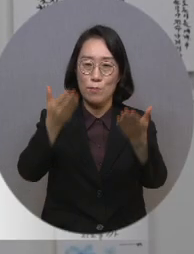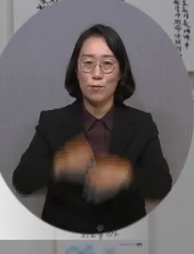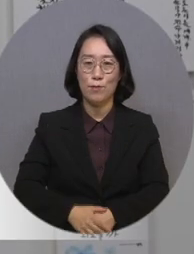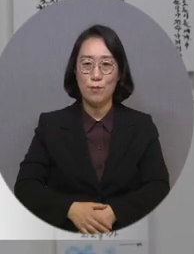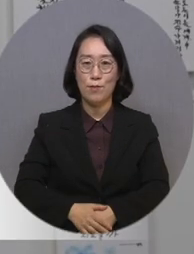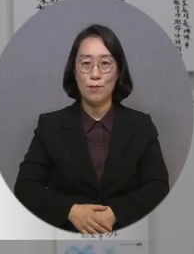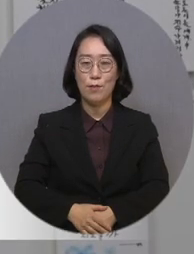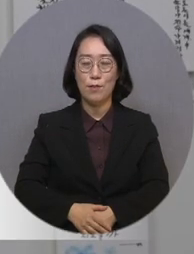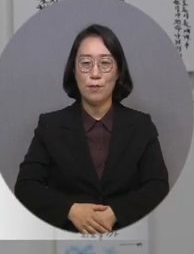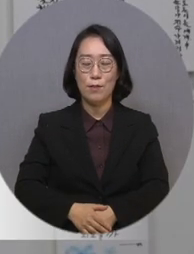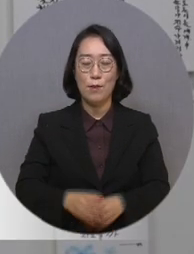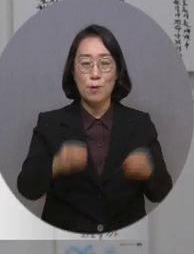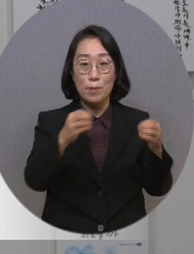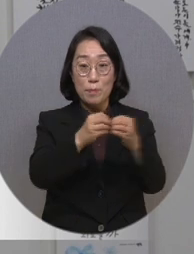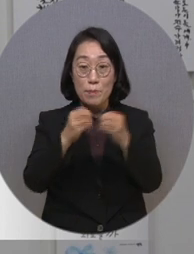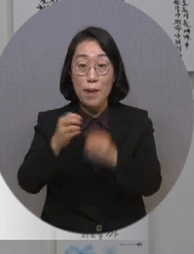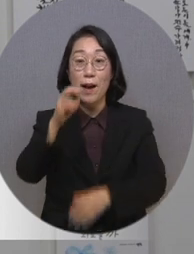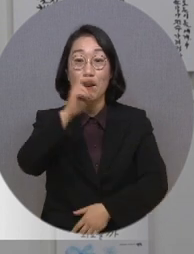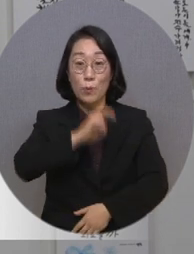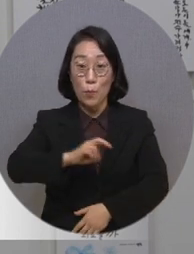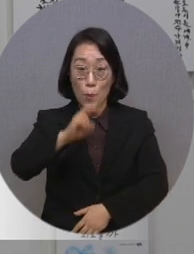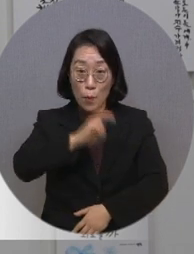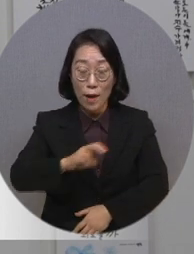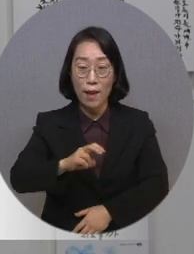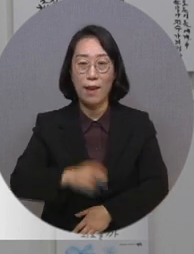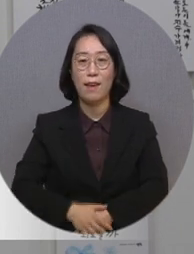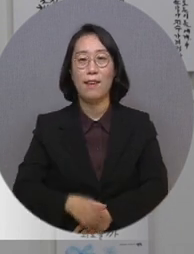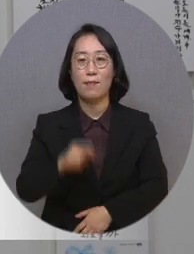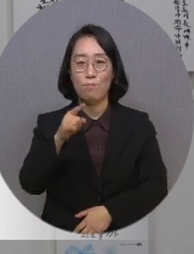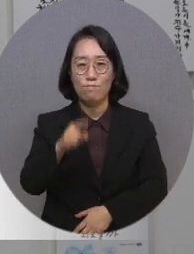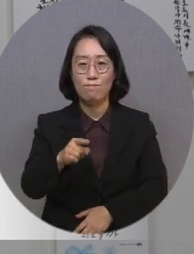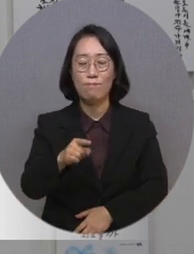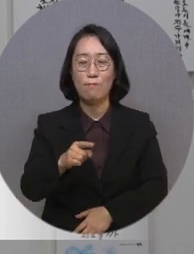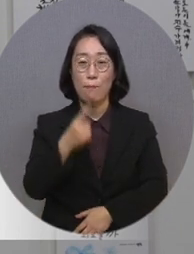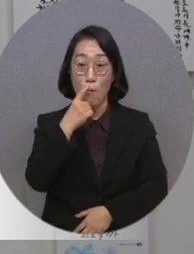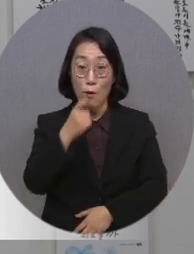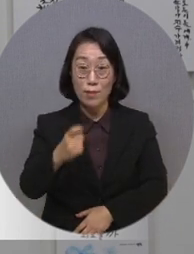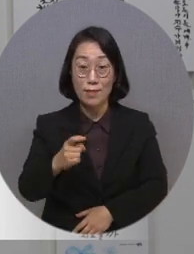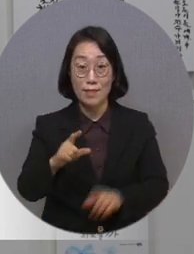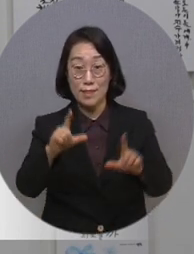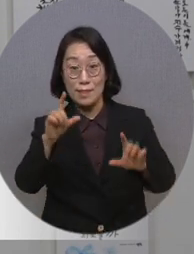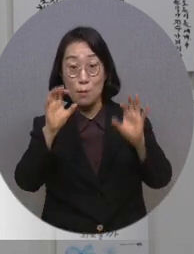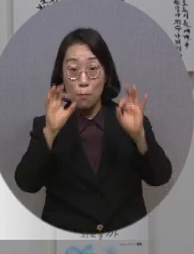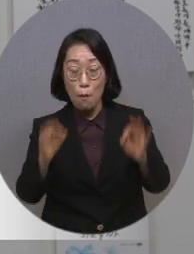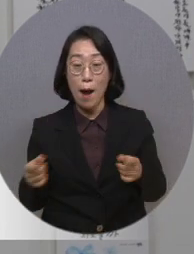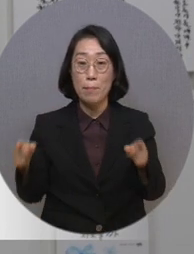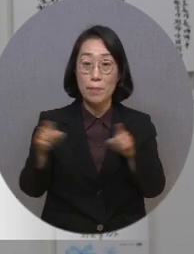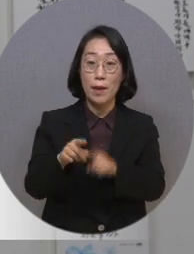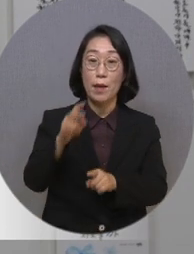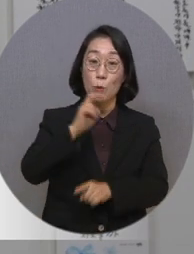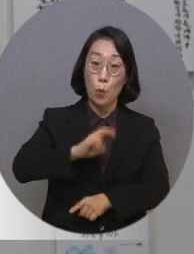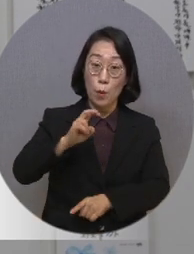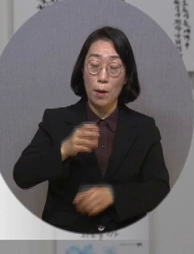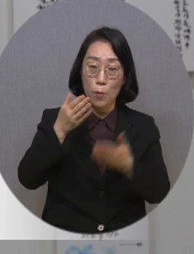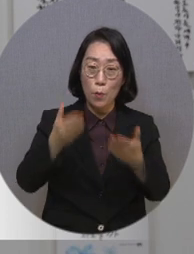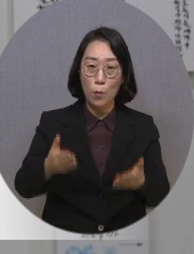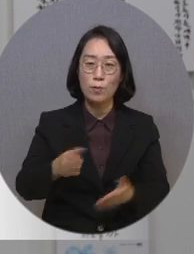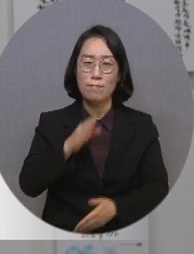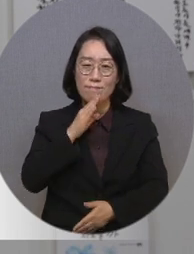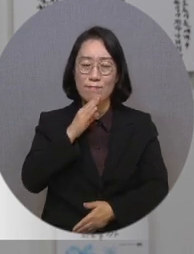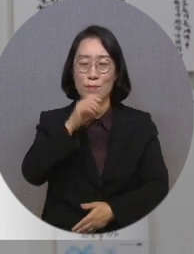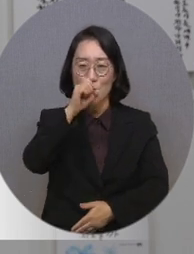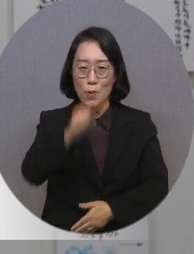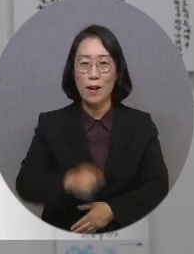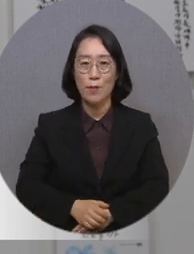담은 노래를 담은 글, 그 의미 있는 자리에 함께해서 너무 좋았고요. 발달장애 식구들과